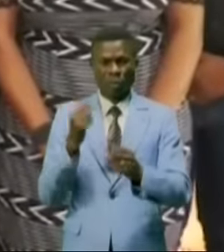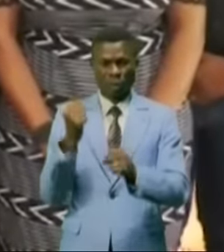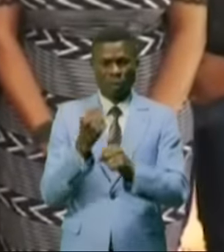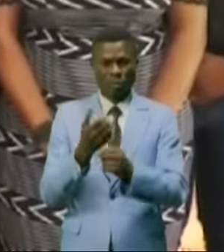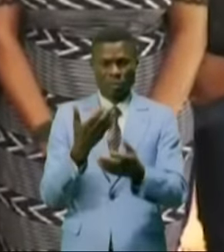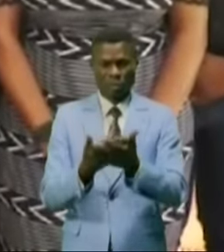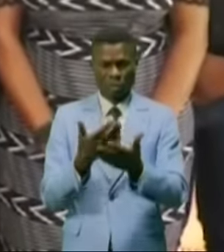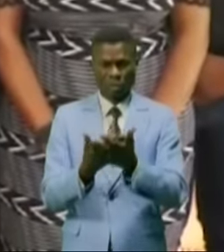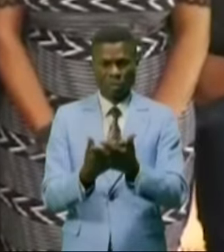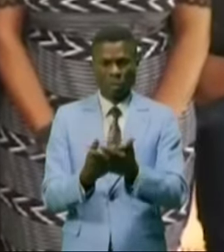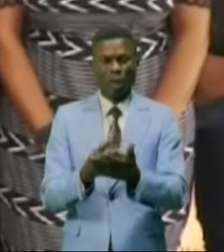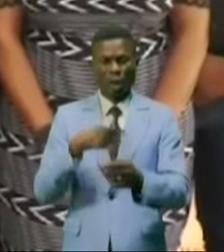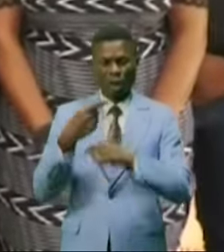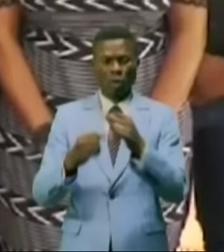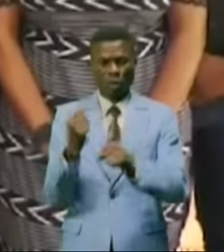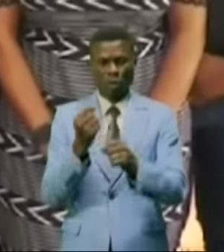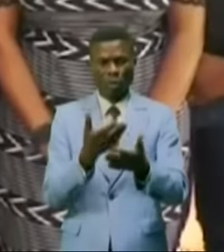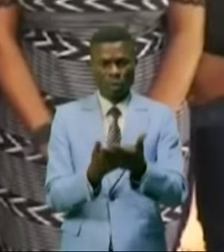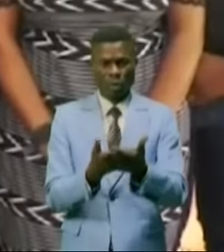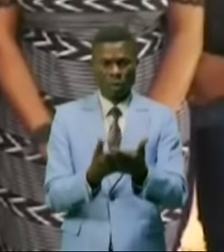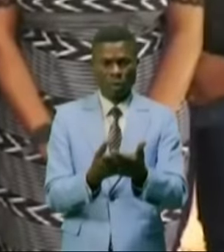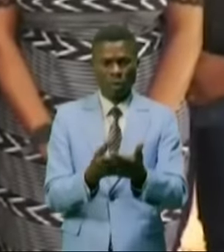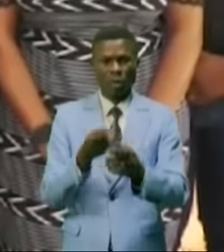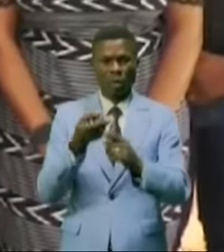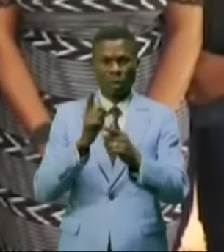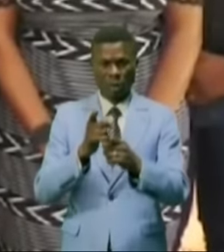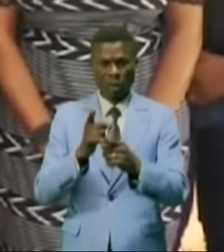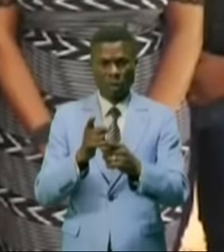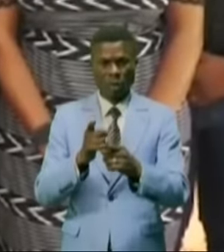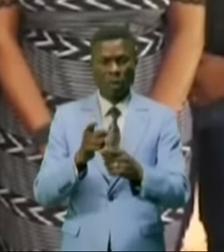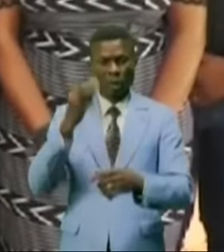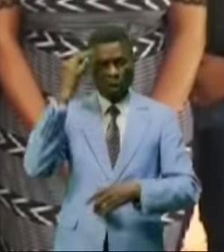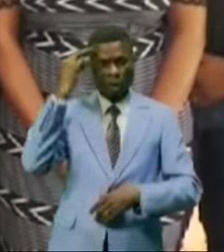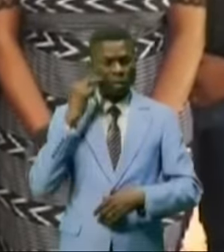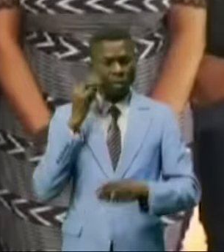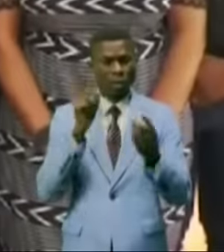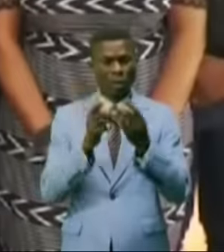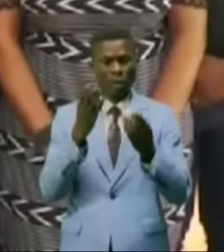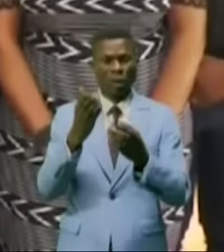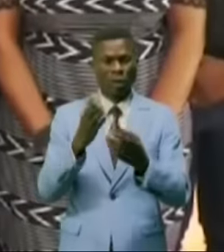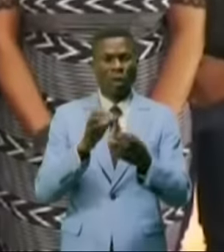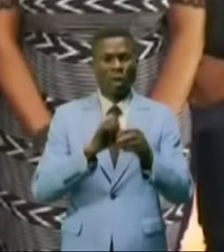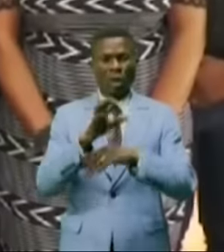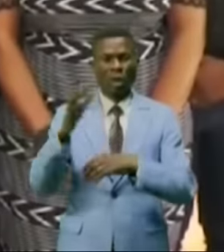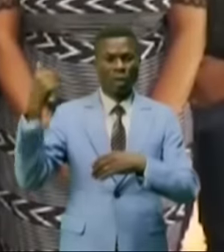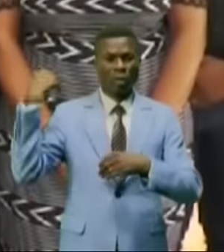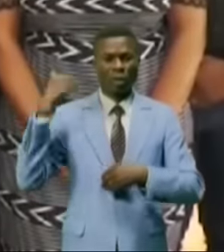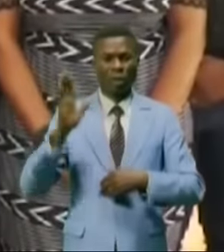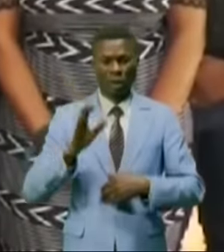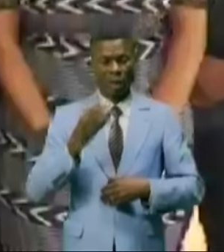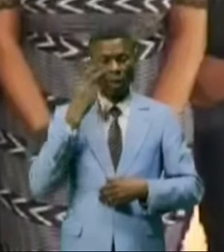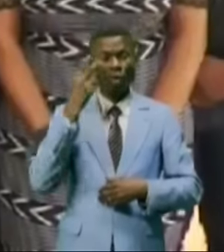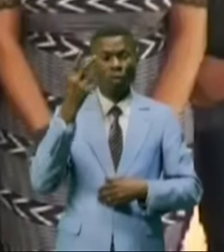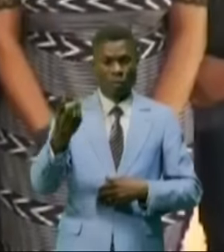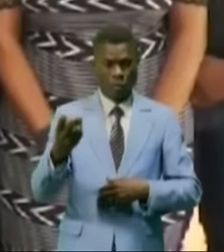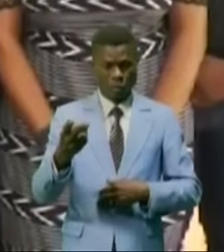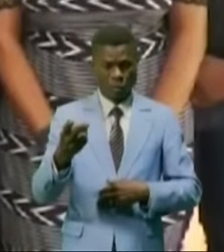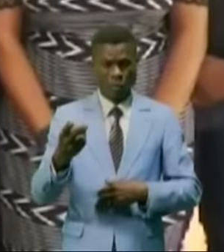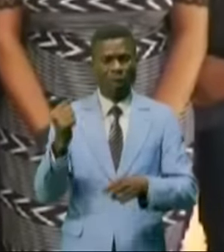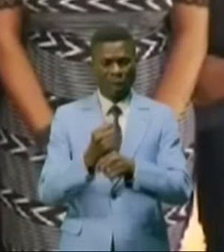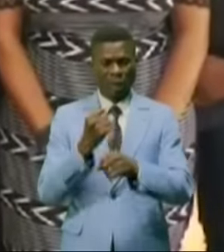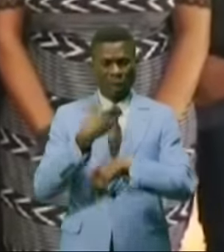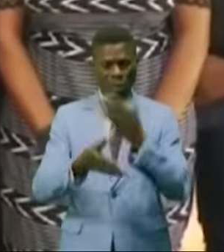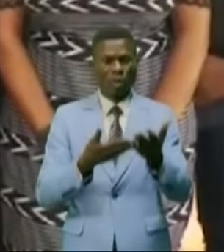pour faire le lancement. Et de là du ministre, c'est aussi le souhait du chef de l'État qui veut voir toutes les provinces